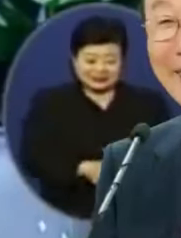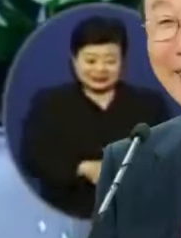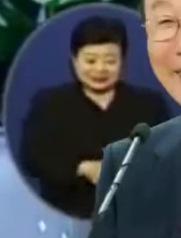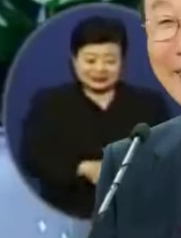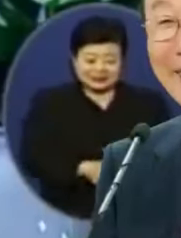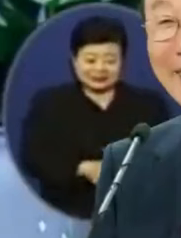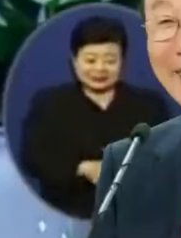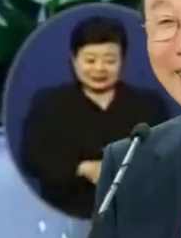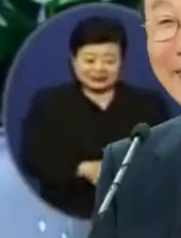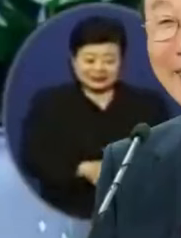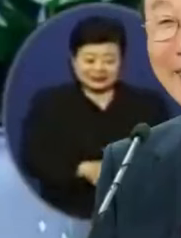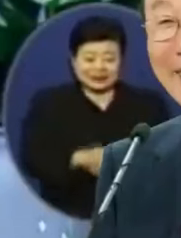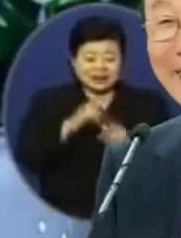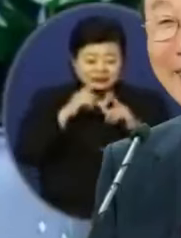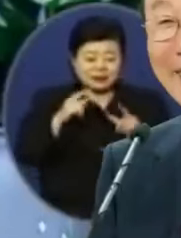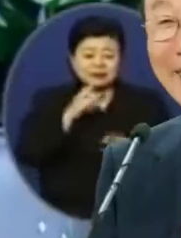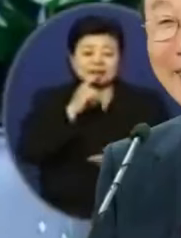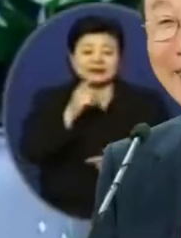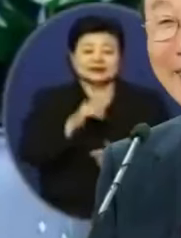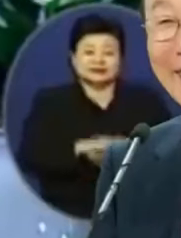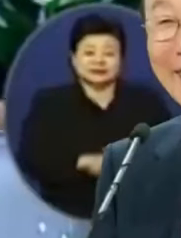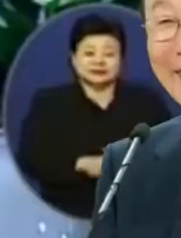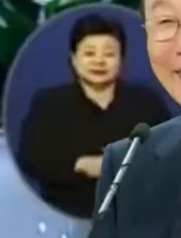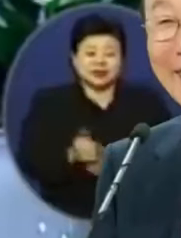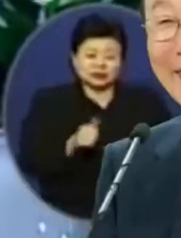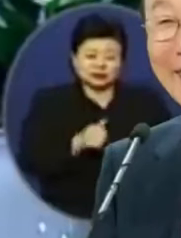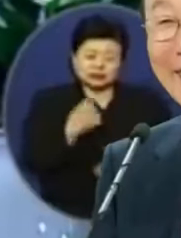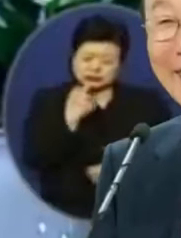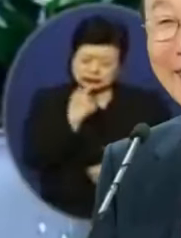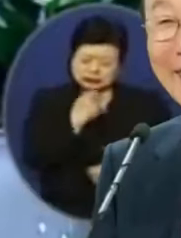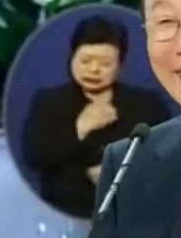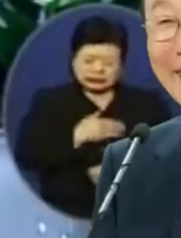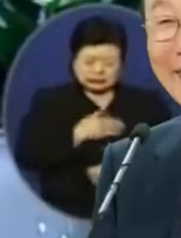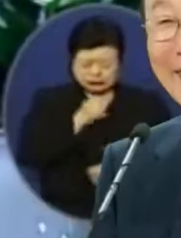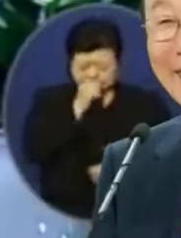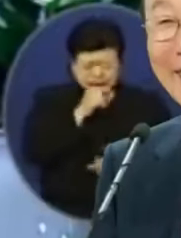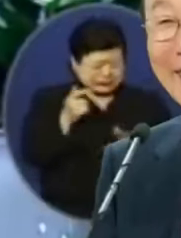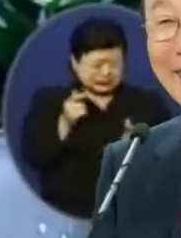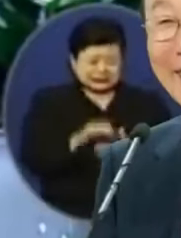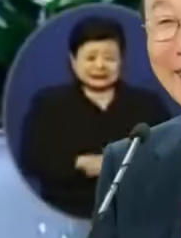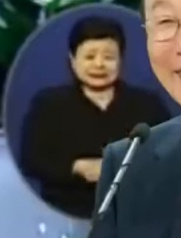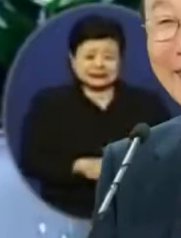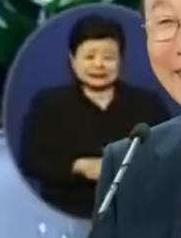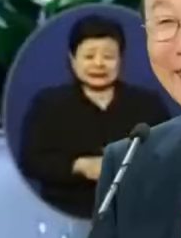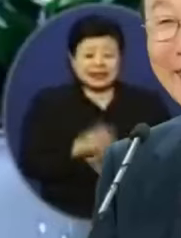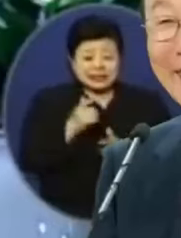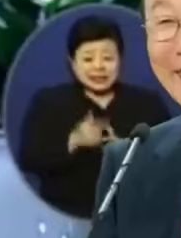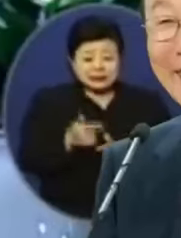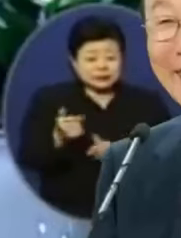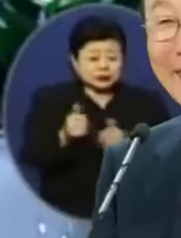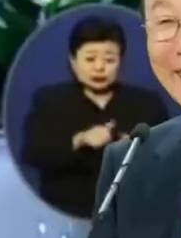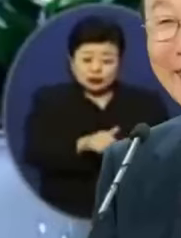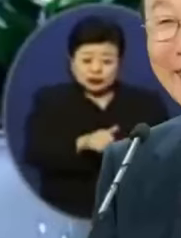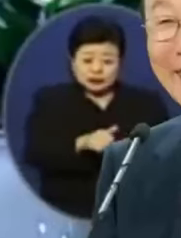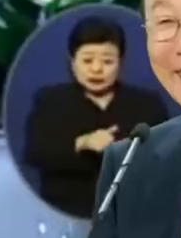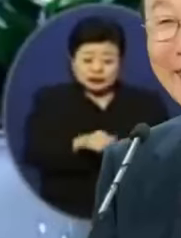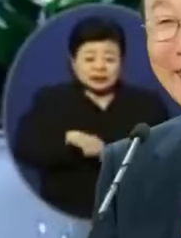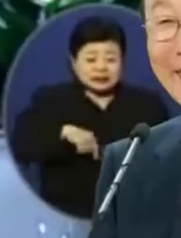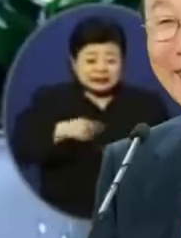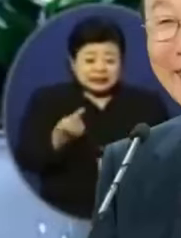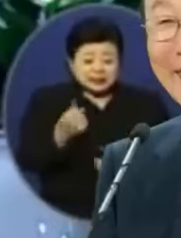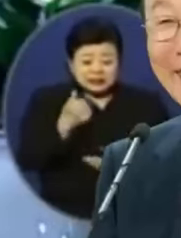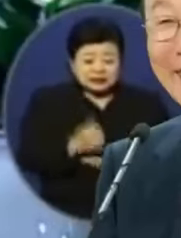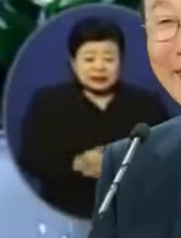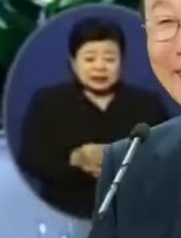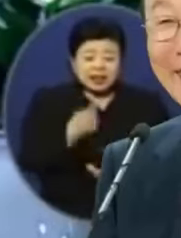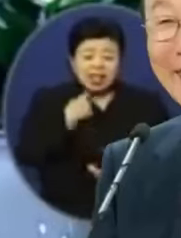단언을 했습니다. 죽는 것이 그렇게 기분 좋은 것은 아닙니다. 더구나 예수님이 죽는 것은 자기는 죄를